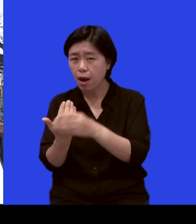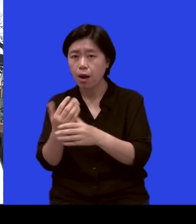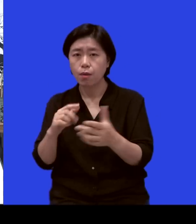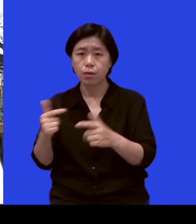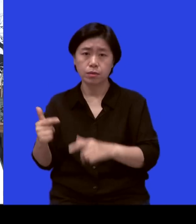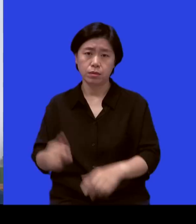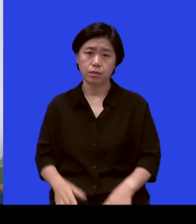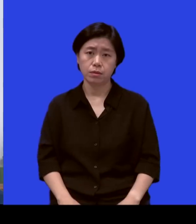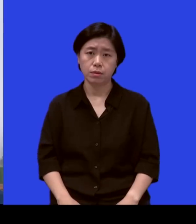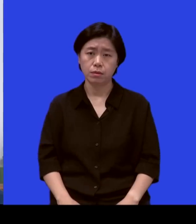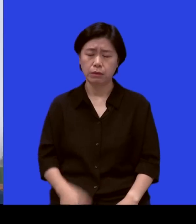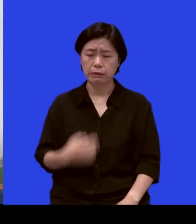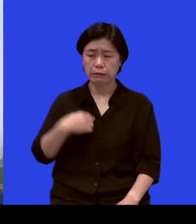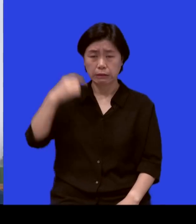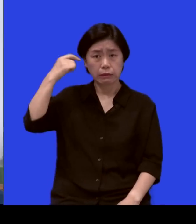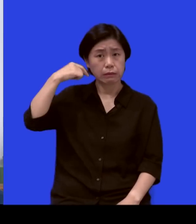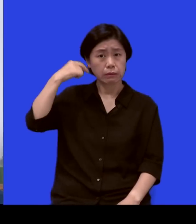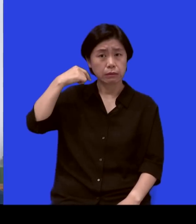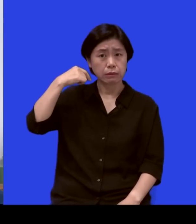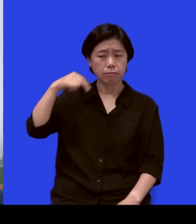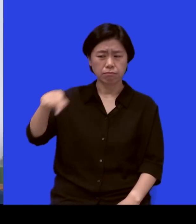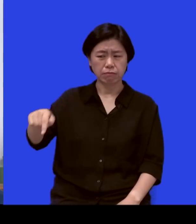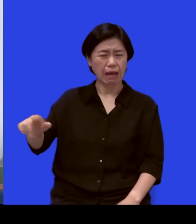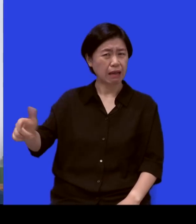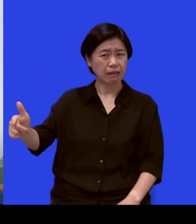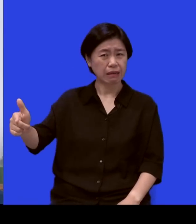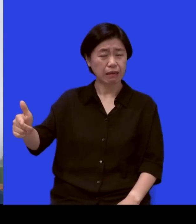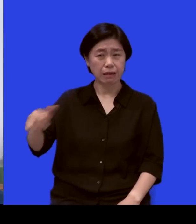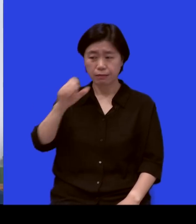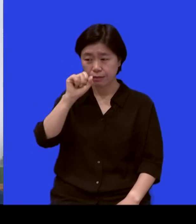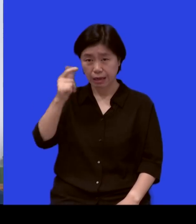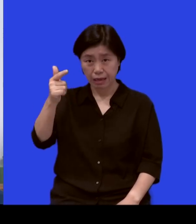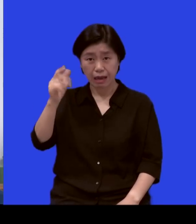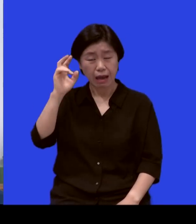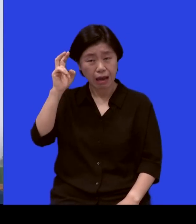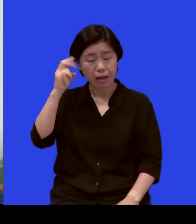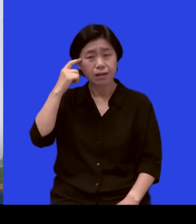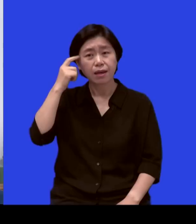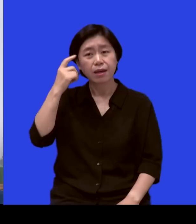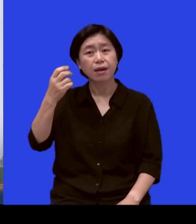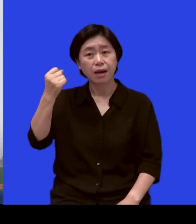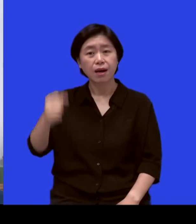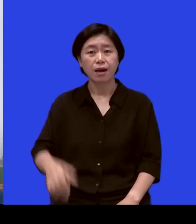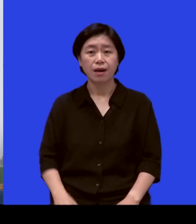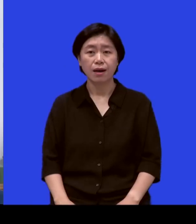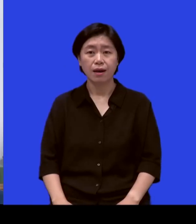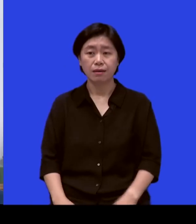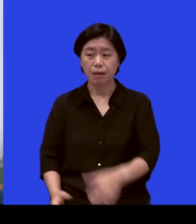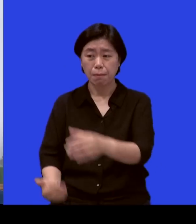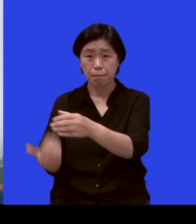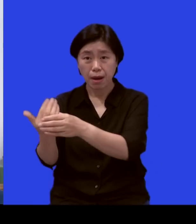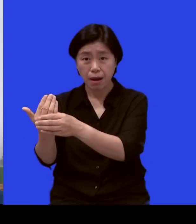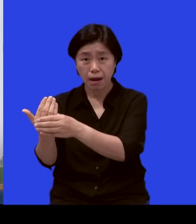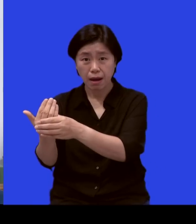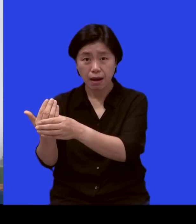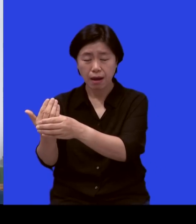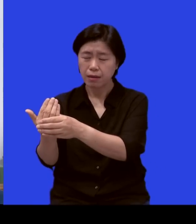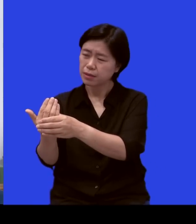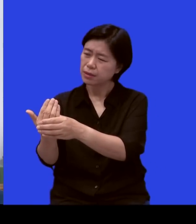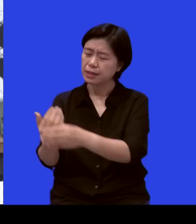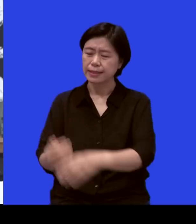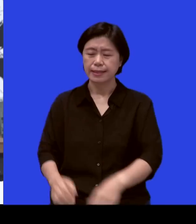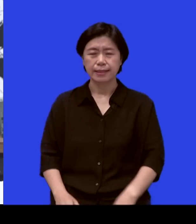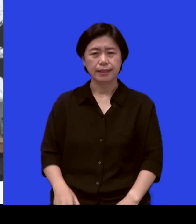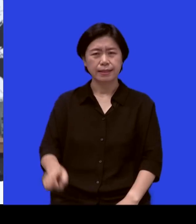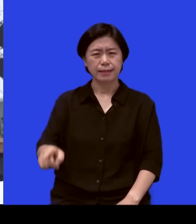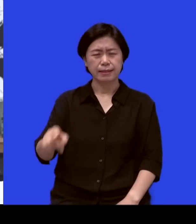저는 느낌이 뭐 사고 난다 그래서 다 하나님의 사인은 아니잖아요. 네. 근데 여기는 아니다라는 그런